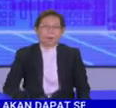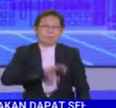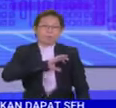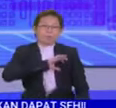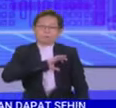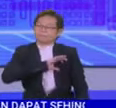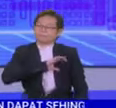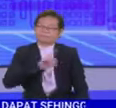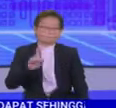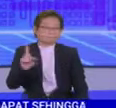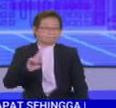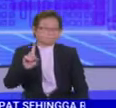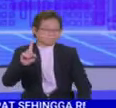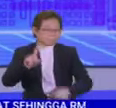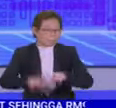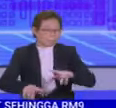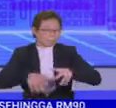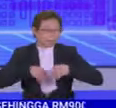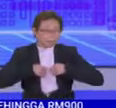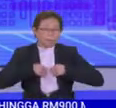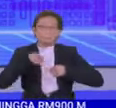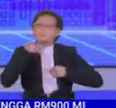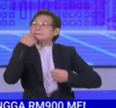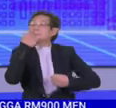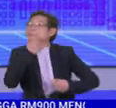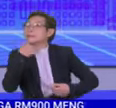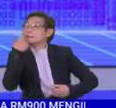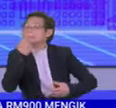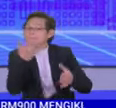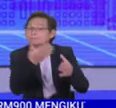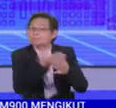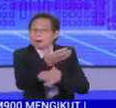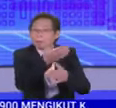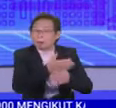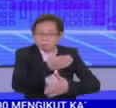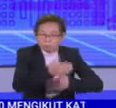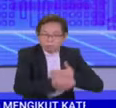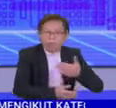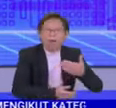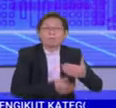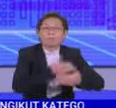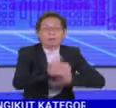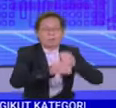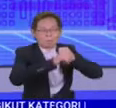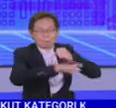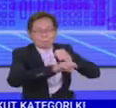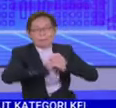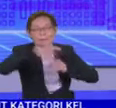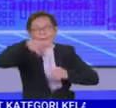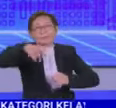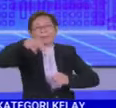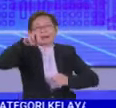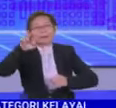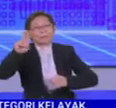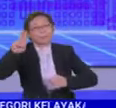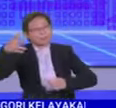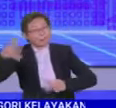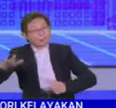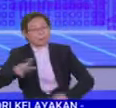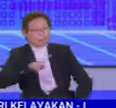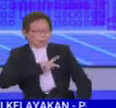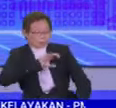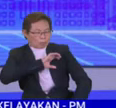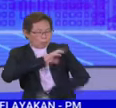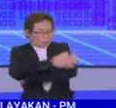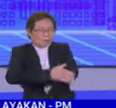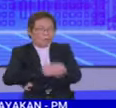Polis tidak akan berkompromi terhadap mana-mana pihak yang mengganggu proses kempen PRU ke-15. Ketua Polis